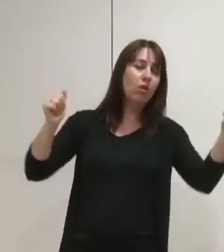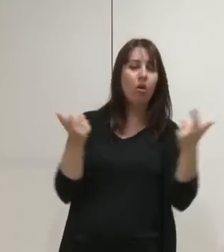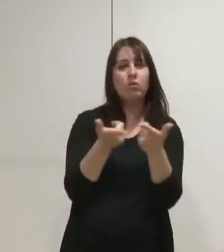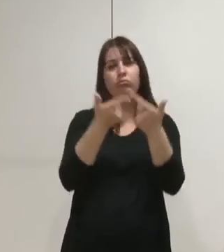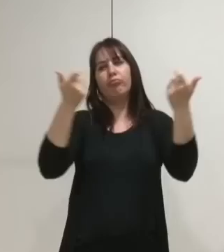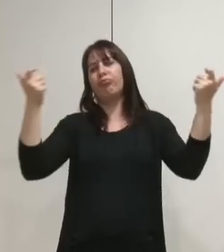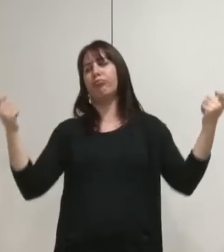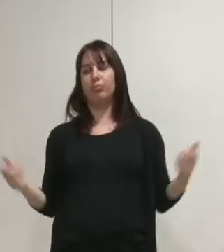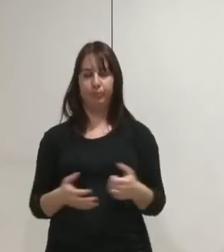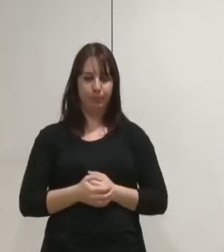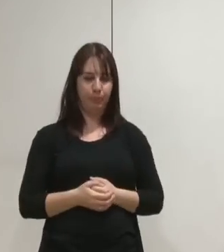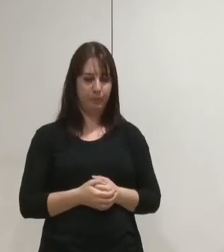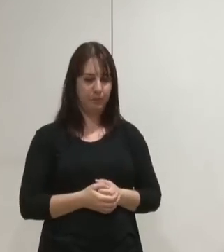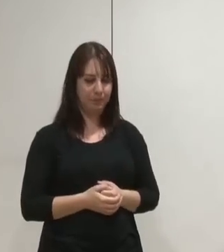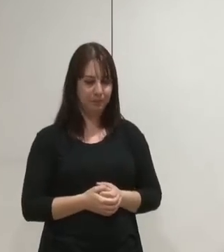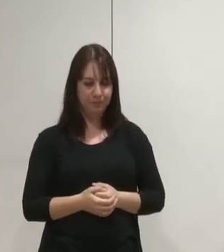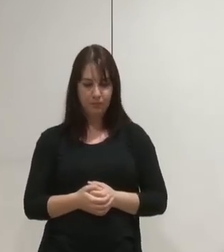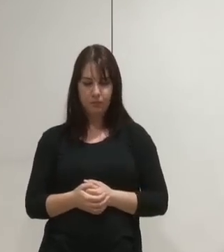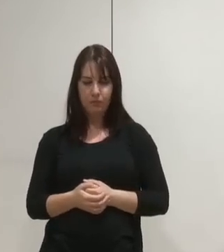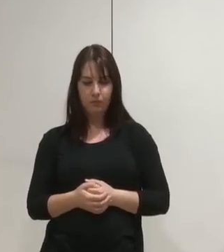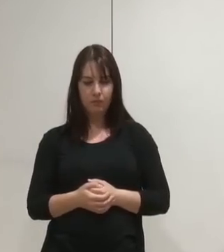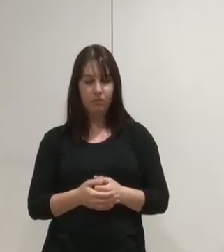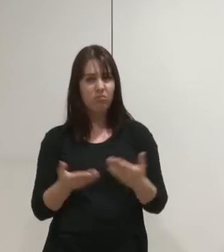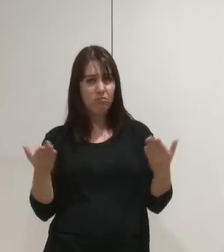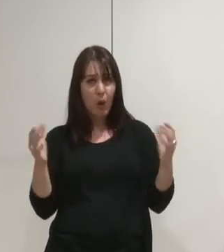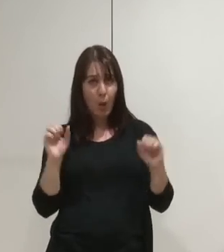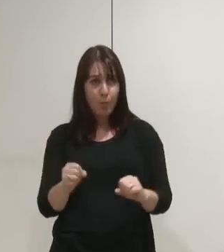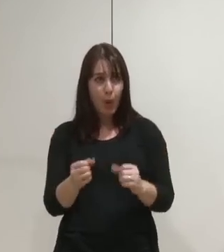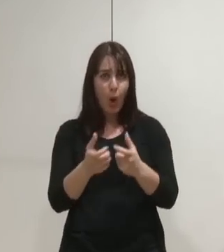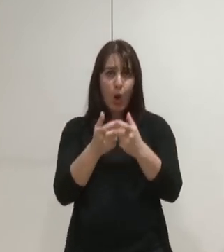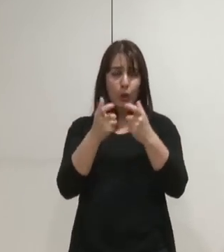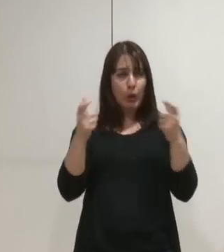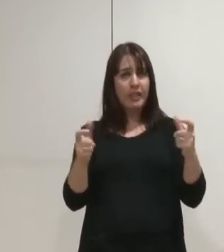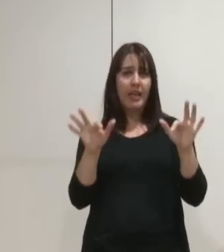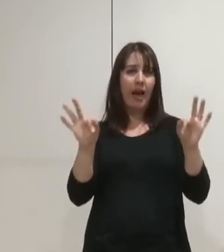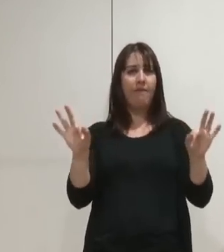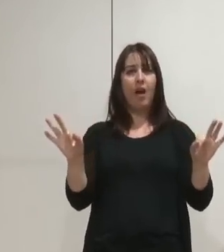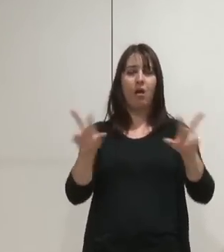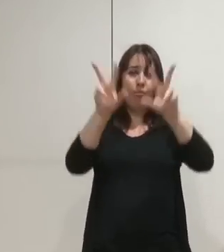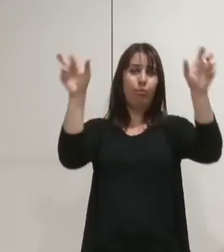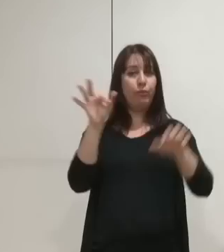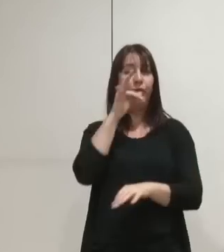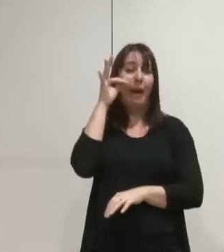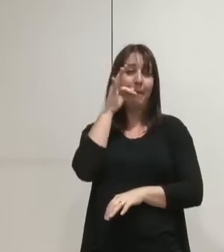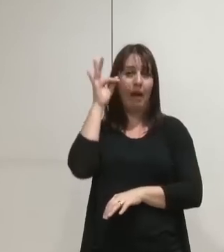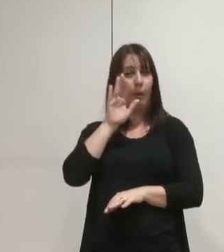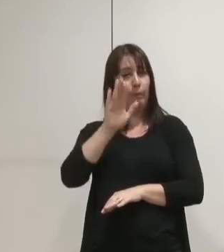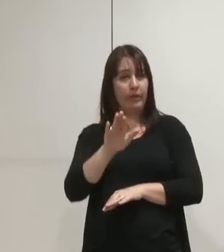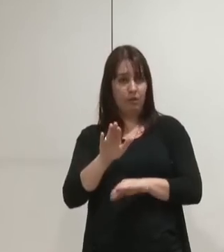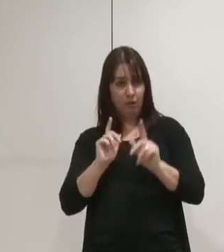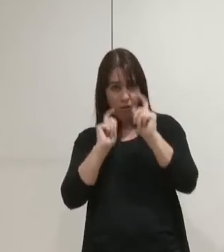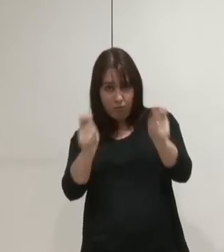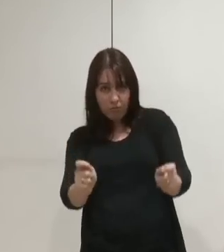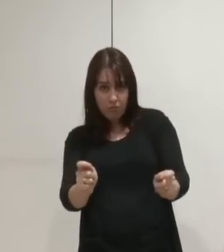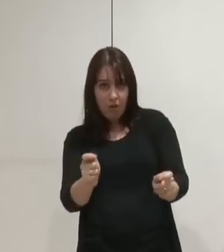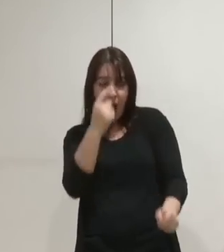que l'on peut imaginer trouverons-nous un une société fermière pour relever un tel défi moi c'est un défi qui me parut qui me